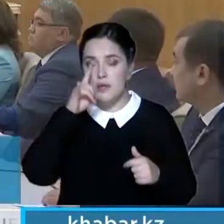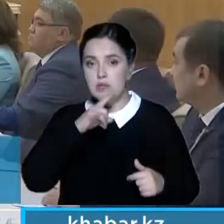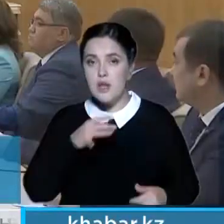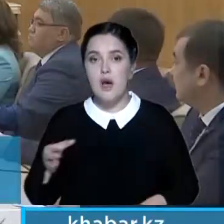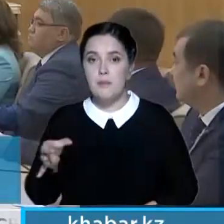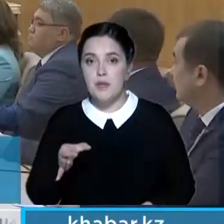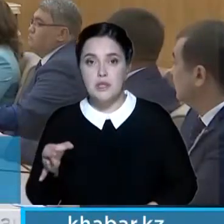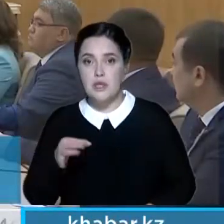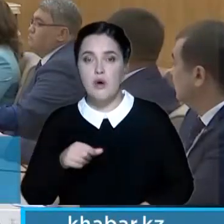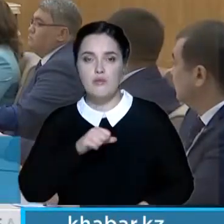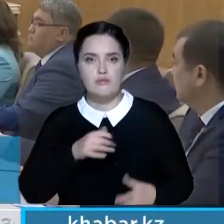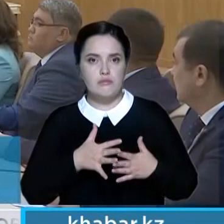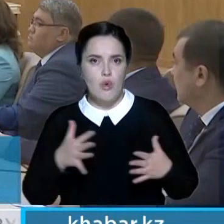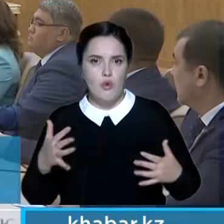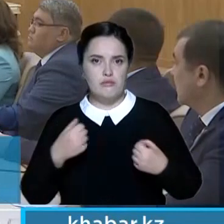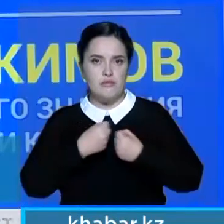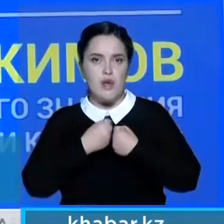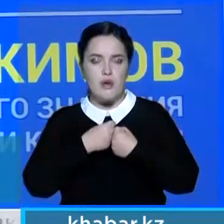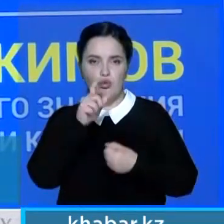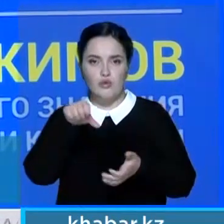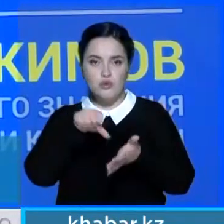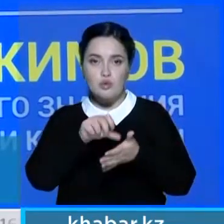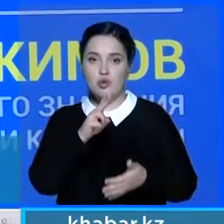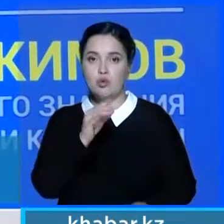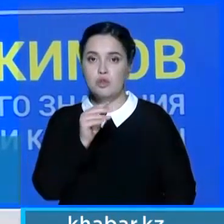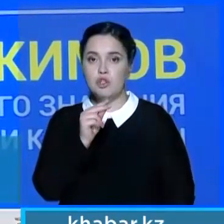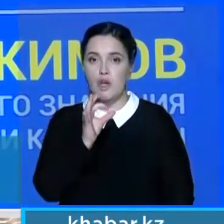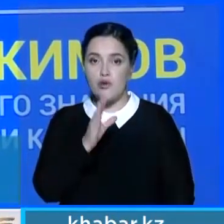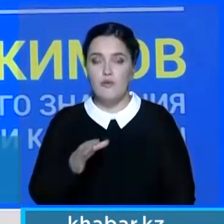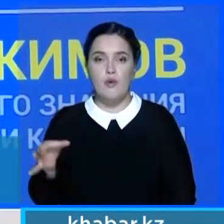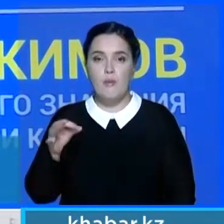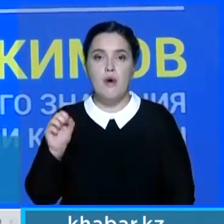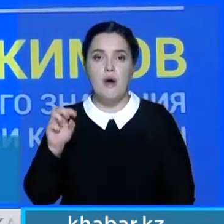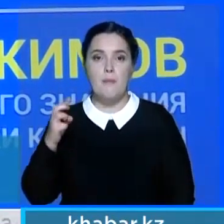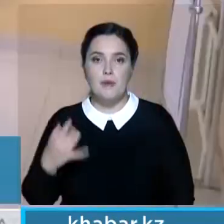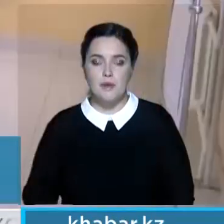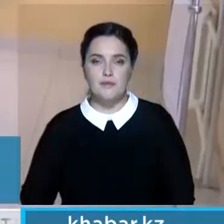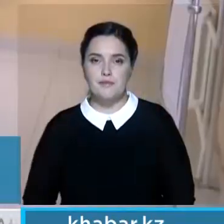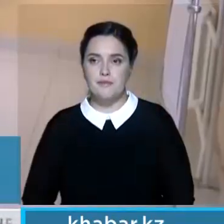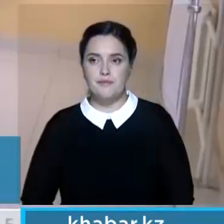областях. Максимальная конкуренция в городе Курчатов, области Абай.